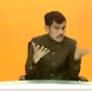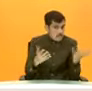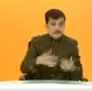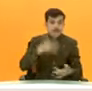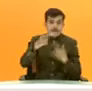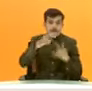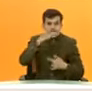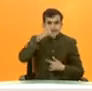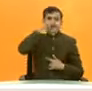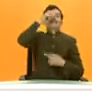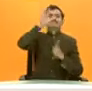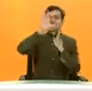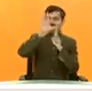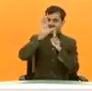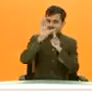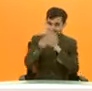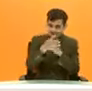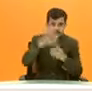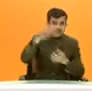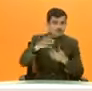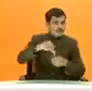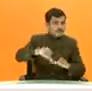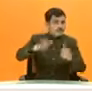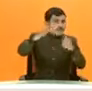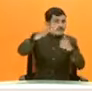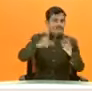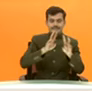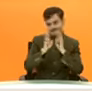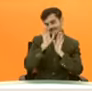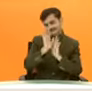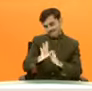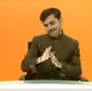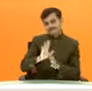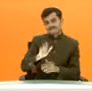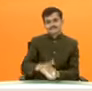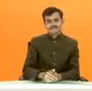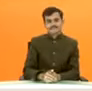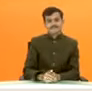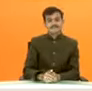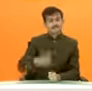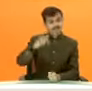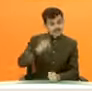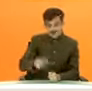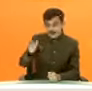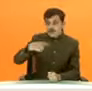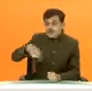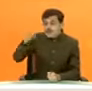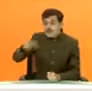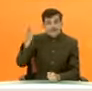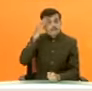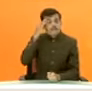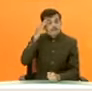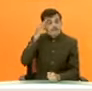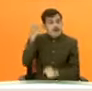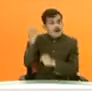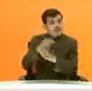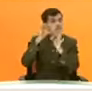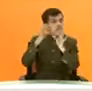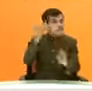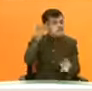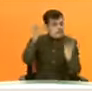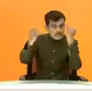गौरवशाली परंपराओं और नई उपलब्धियों की बात करेंगे। हम ऐसे लोगों के बारे में जानेंगे